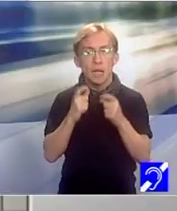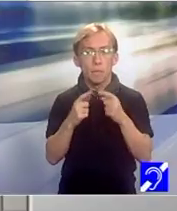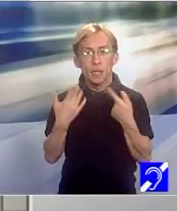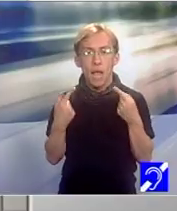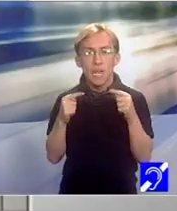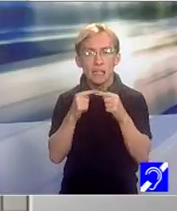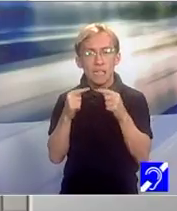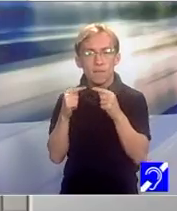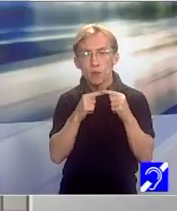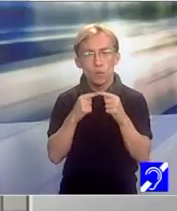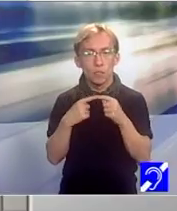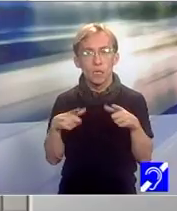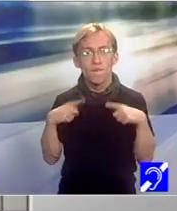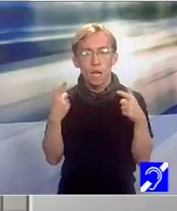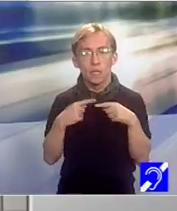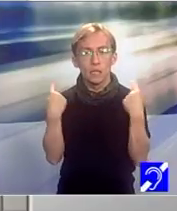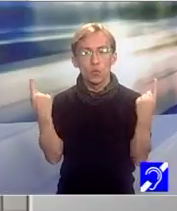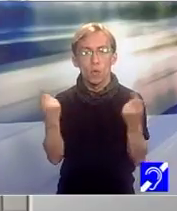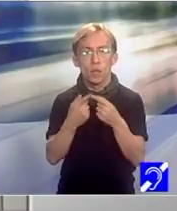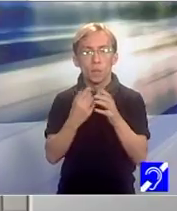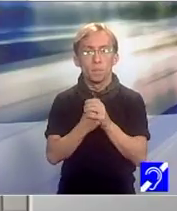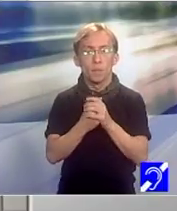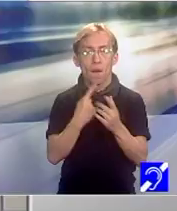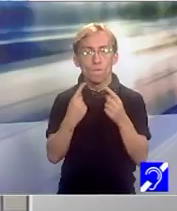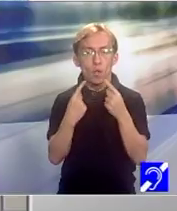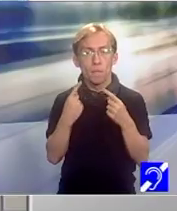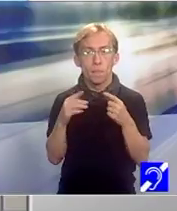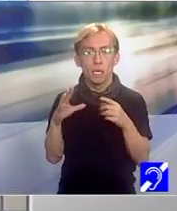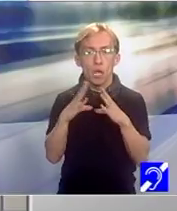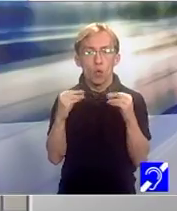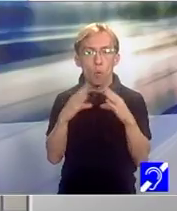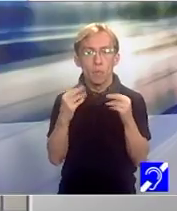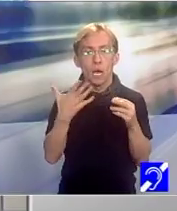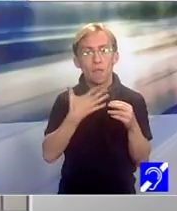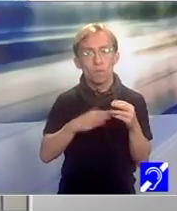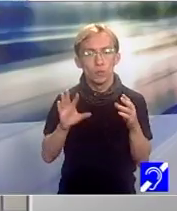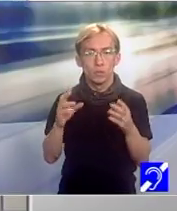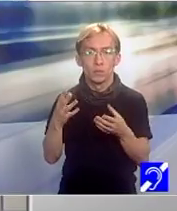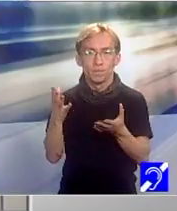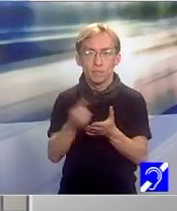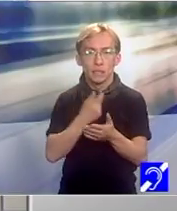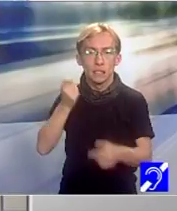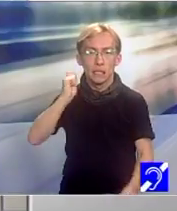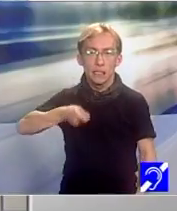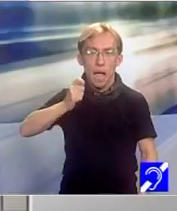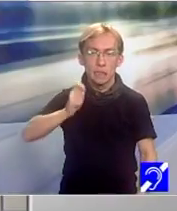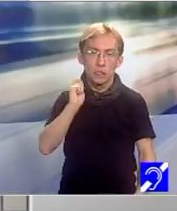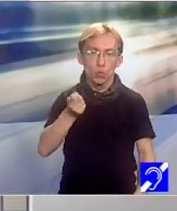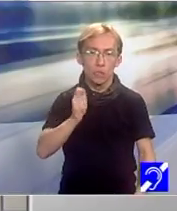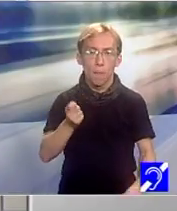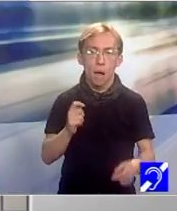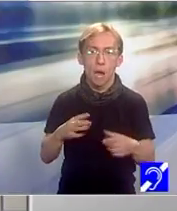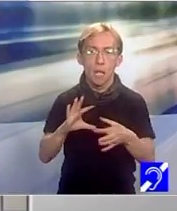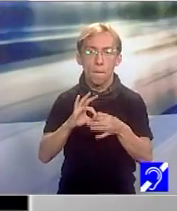pentru medalii cu adversarii din toată lumea. Vorbim despre sportivii români care vor să domine, cum spuneam, și tenisul de masă la Jocurile Paralimpice.